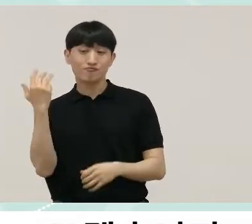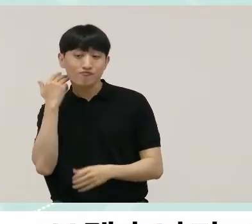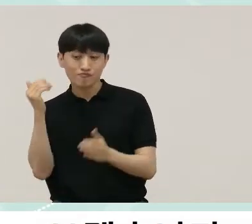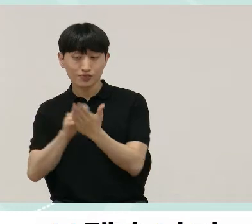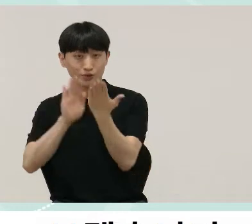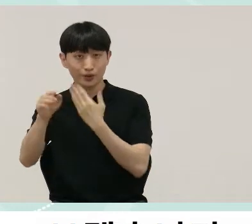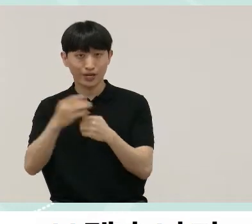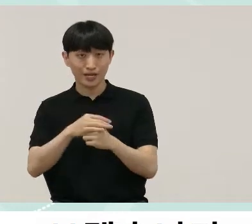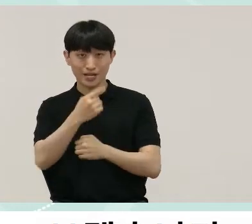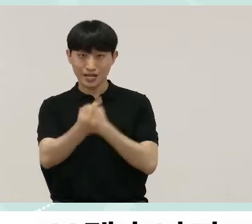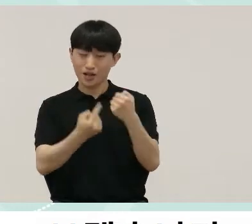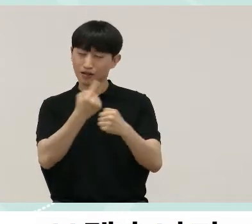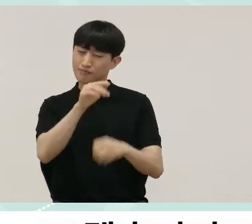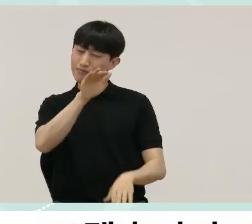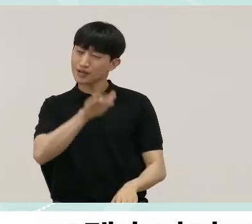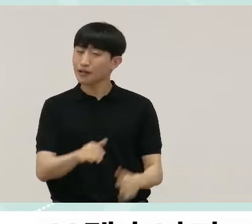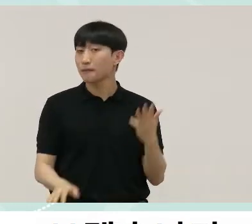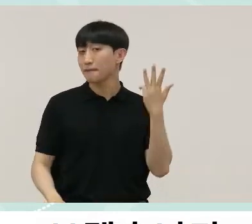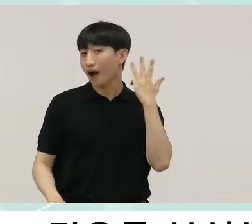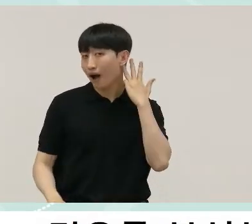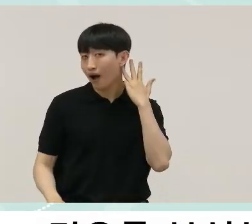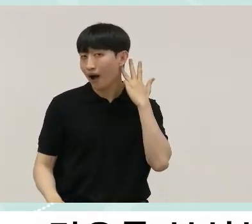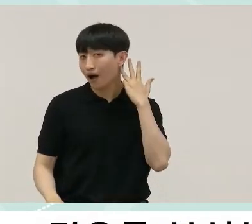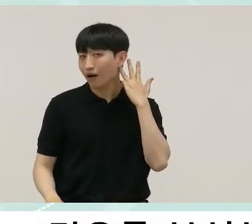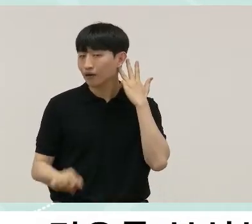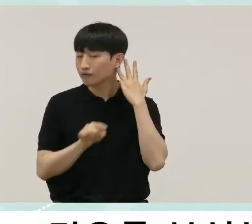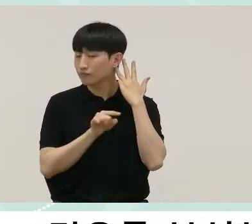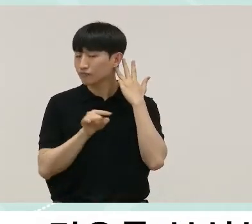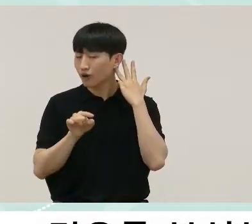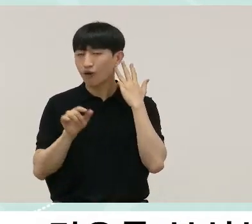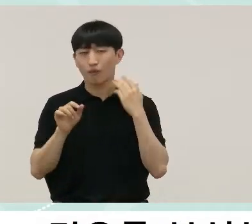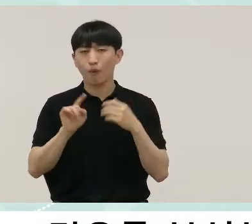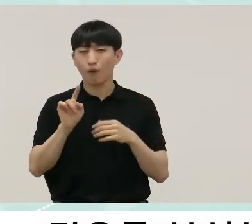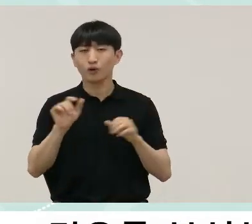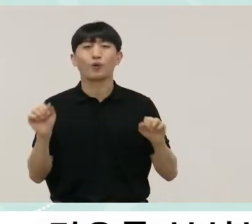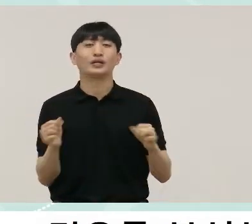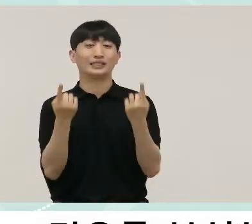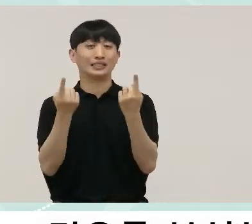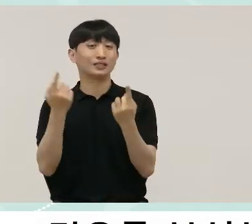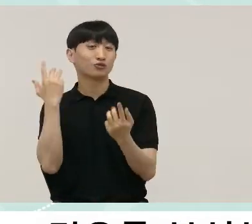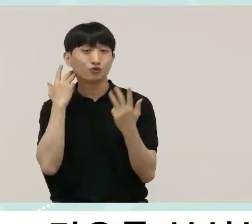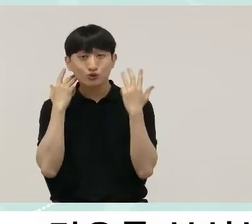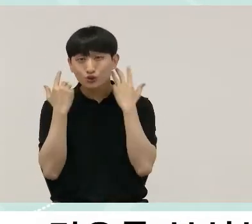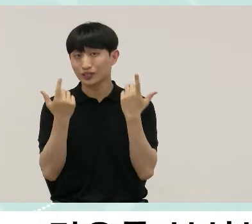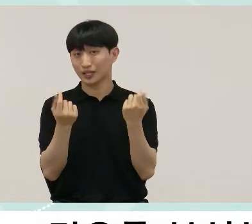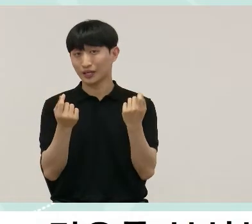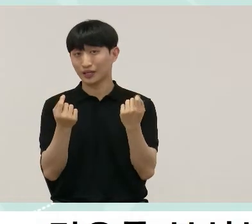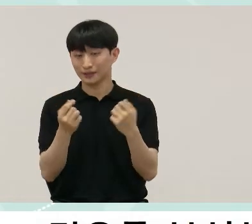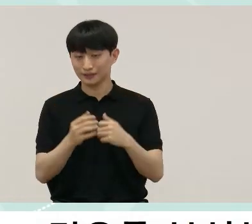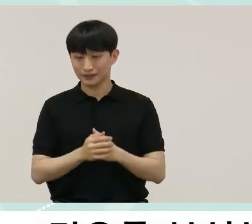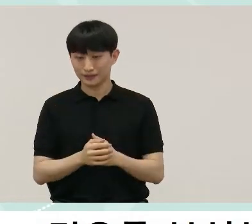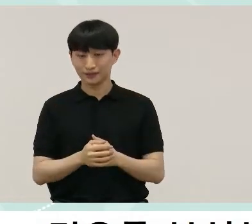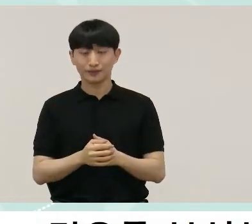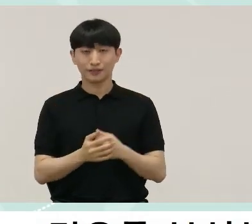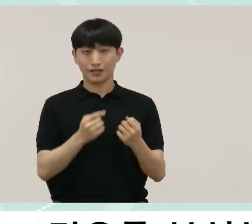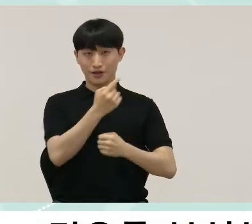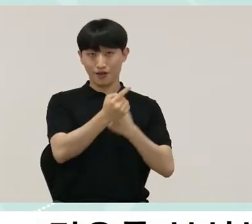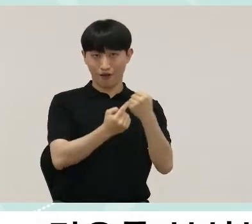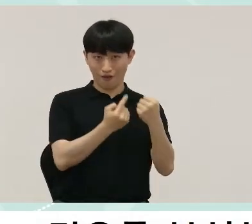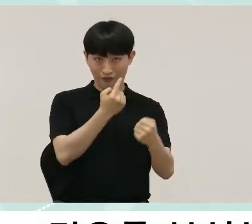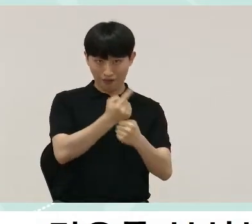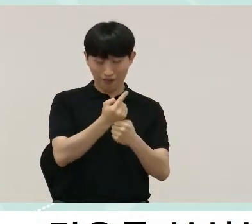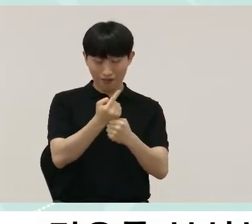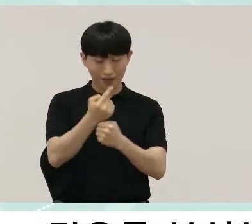두 번째 와우 수술한 경우는 거의 동시에 수술한 경우나 다름이 없고요. 1에서 4년이 25명, 5에서